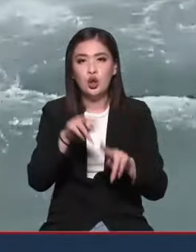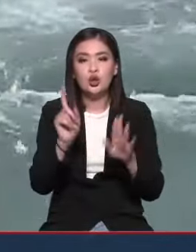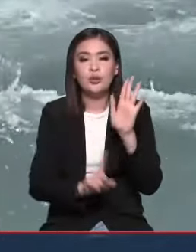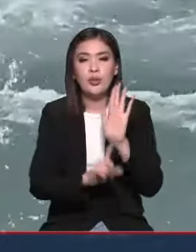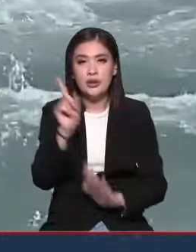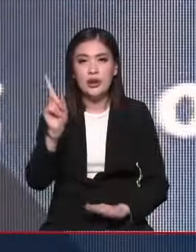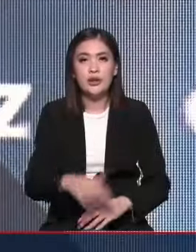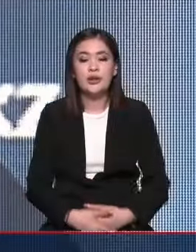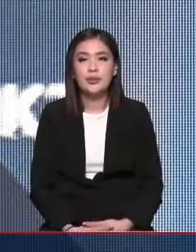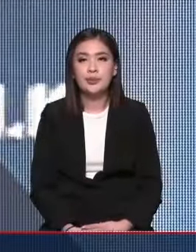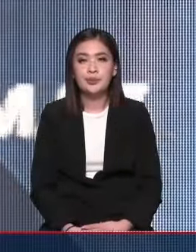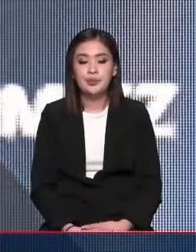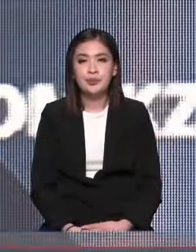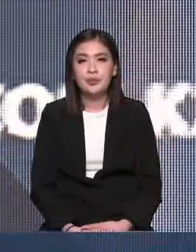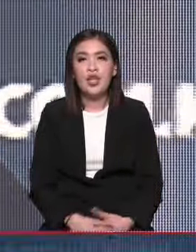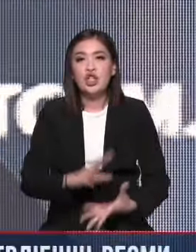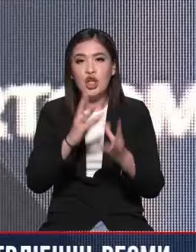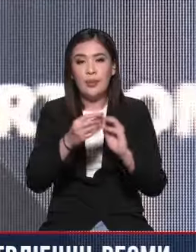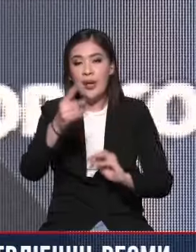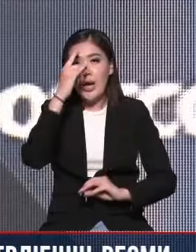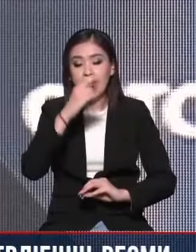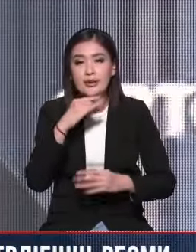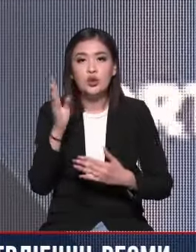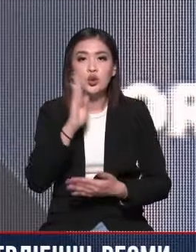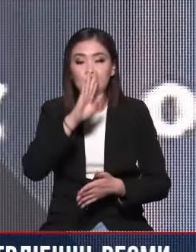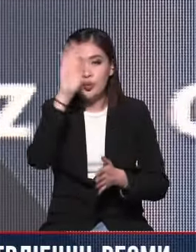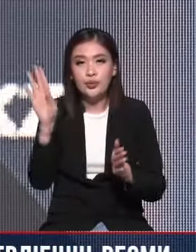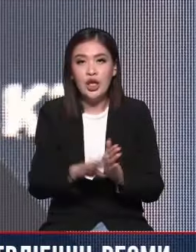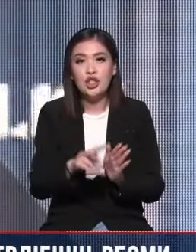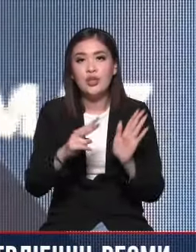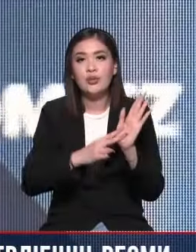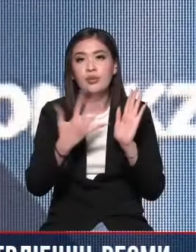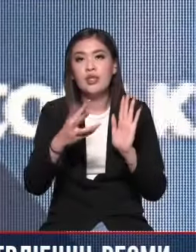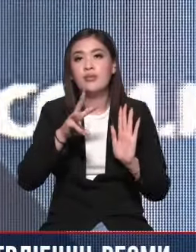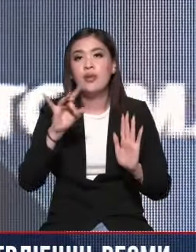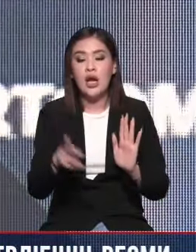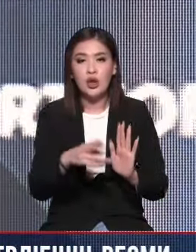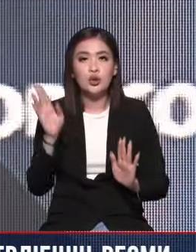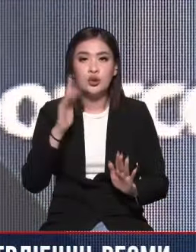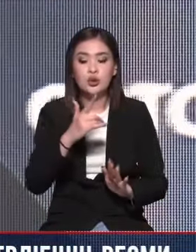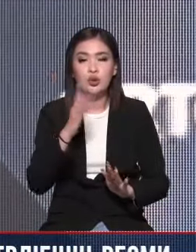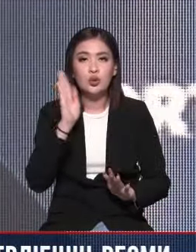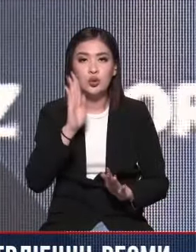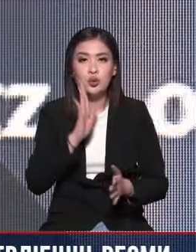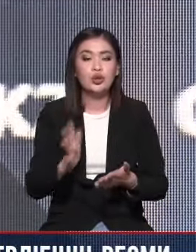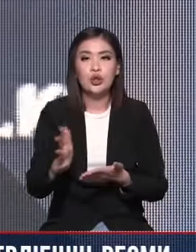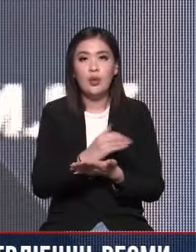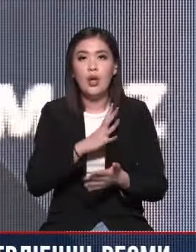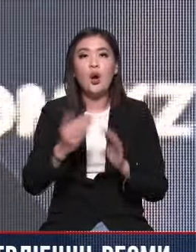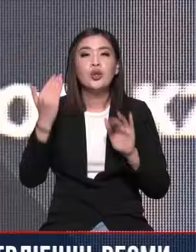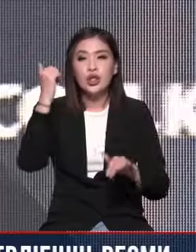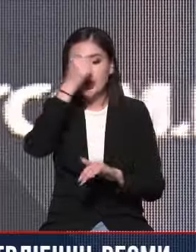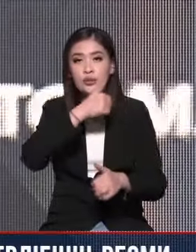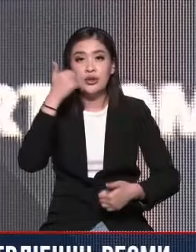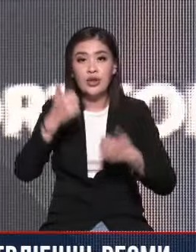басталды. Жалпы Қазақстанның су қоймаларында 75 миллиард текше метр су жиналды. Бұл өткен жылмен